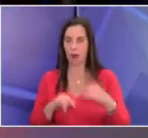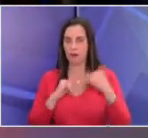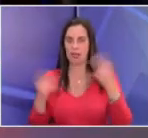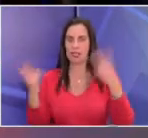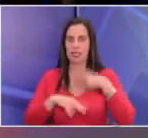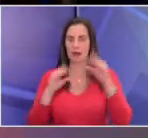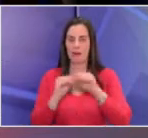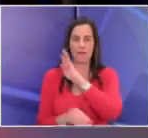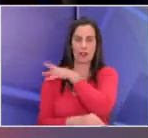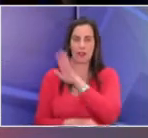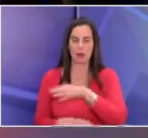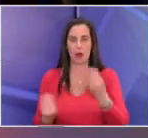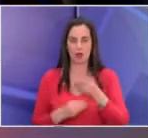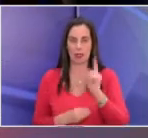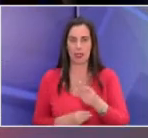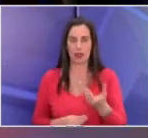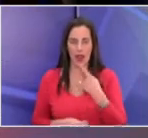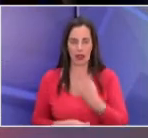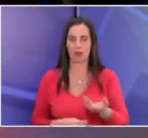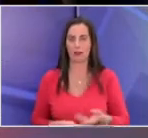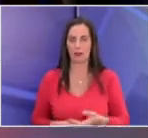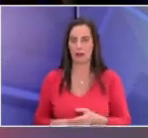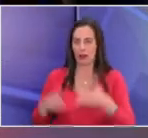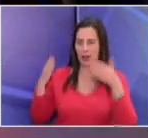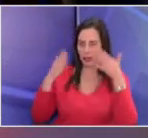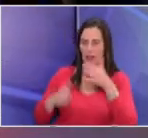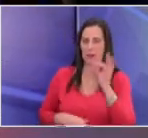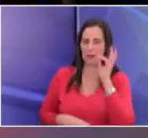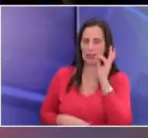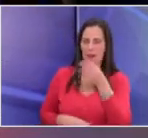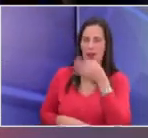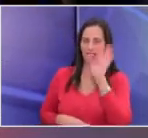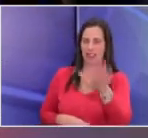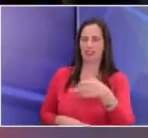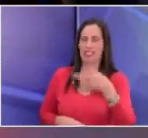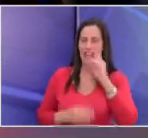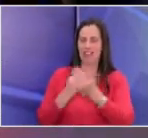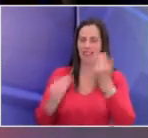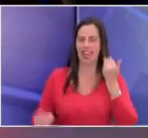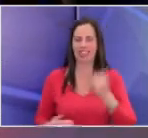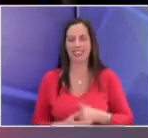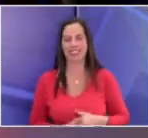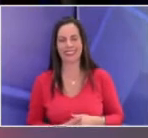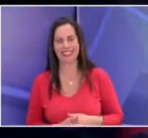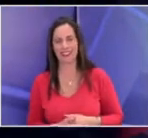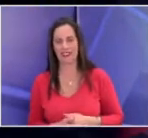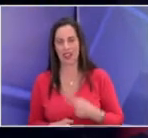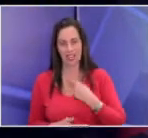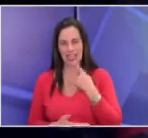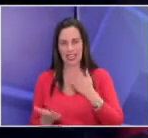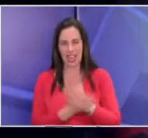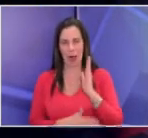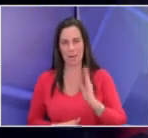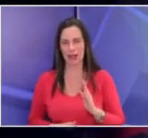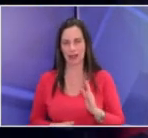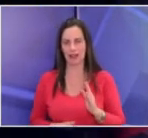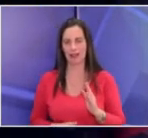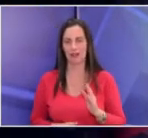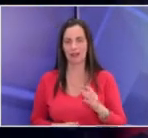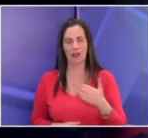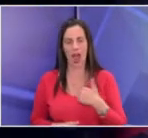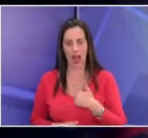אתה יודע, אנשים חולים שפתאום מורידים להם את המינון. אמרתי לכם, תזמינו אותו, הוא יודע מה לדבר. למה לא הוריד להם את המינון? למה לא... עכשיו, זה עניין אשכרה של חיים